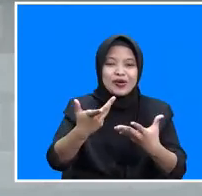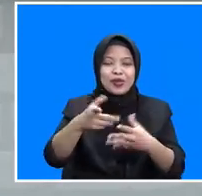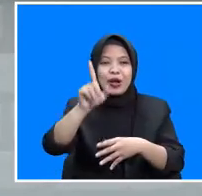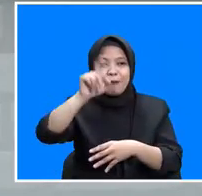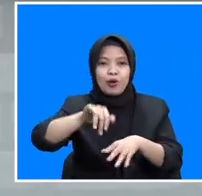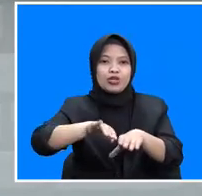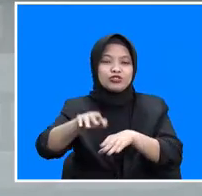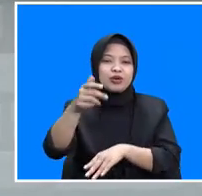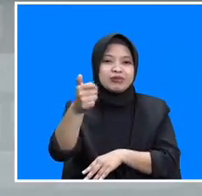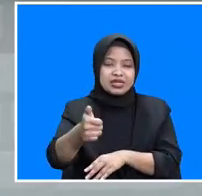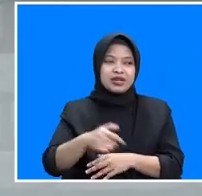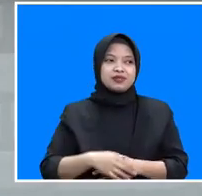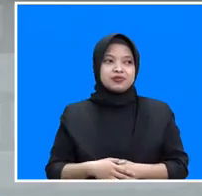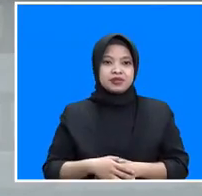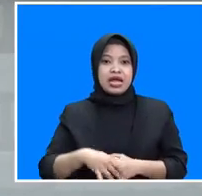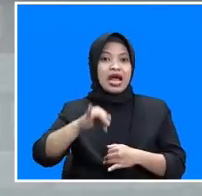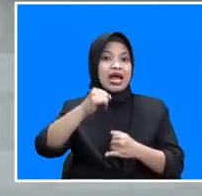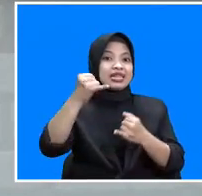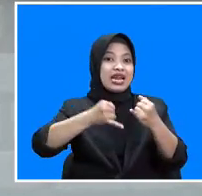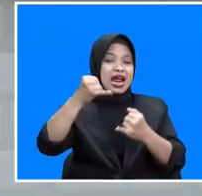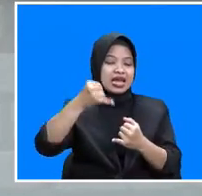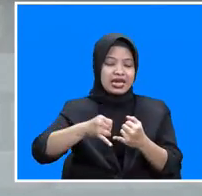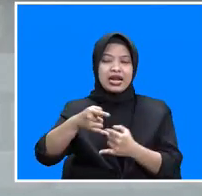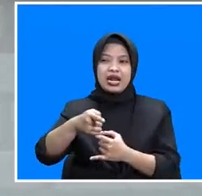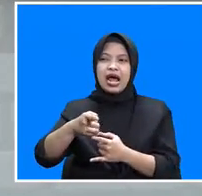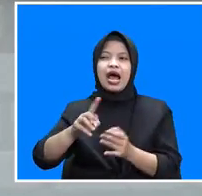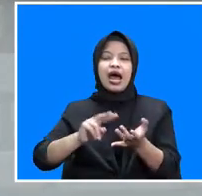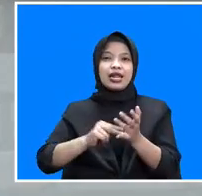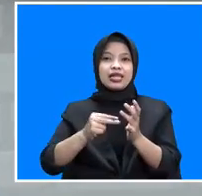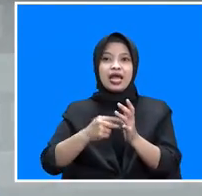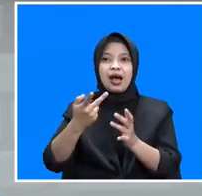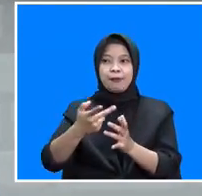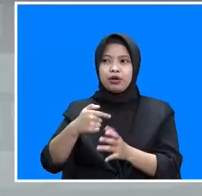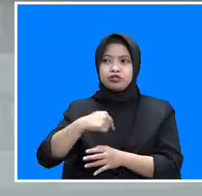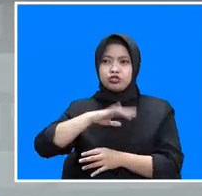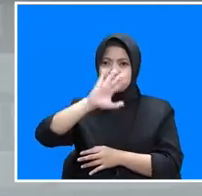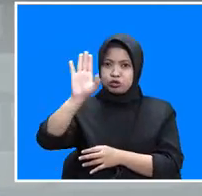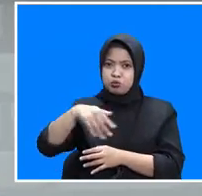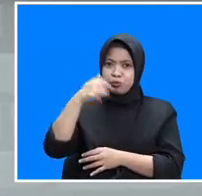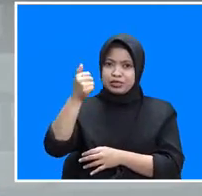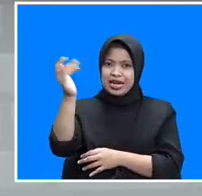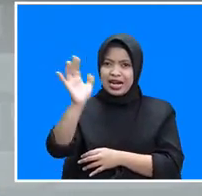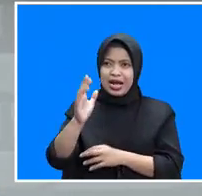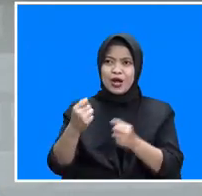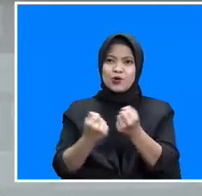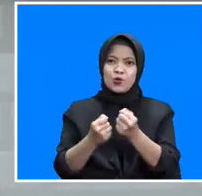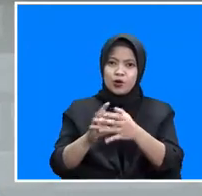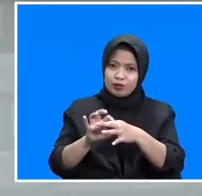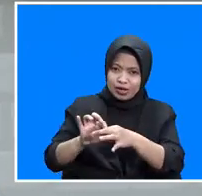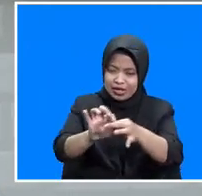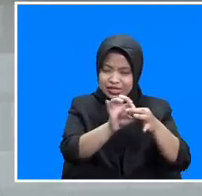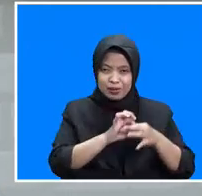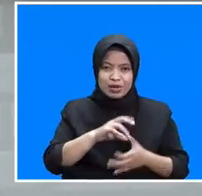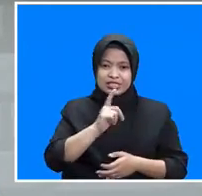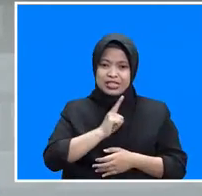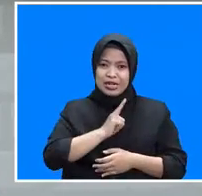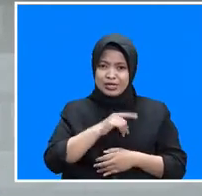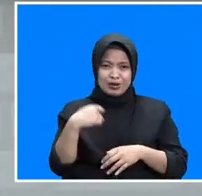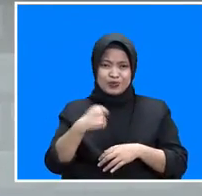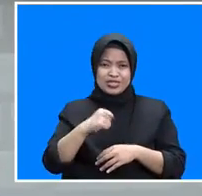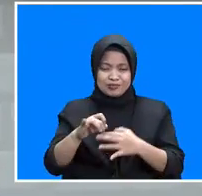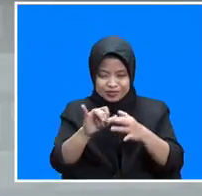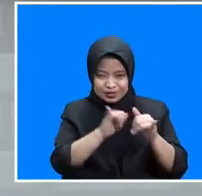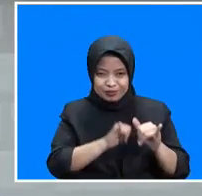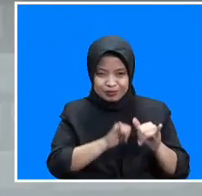mereka. Dan terakhir, tentunya kita nggak akan mungkin bisa melakukan ini semua tanpa spirit gotong royong. Jadi Bapak